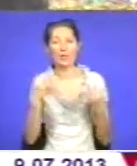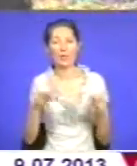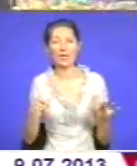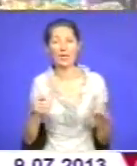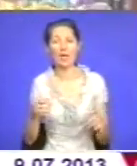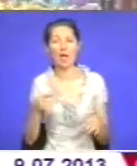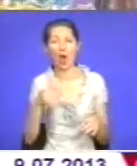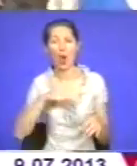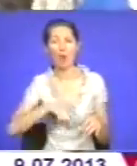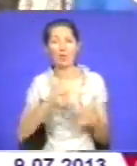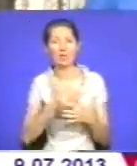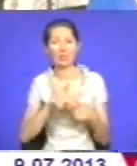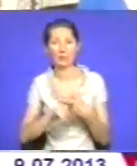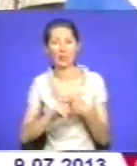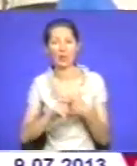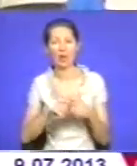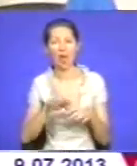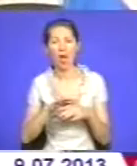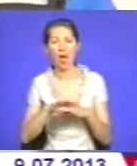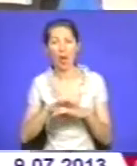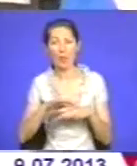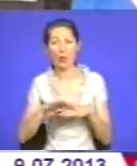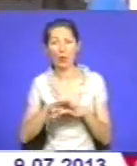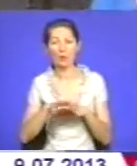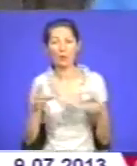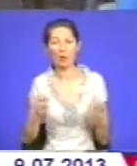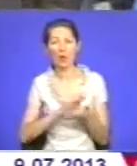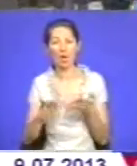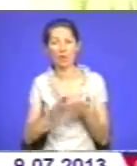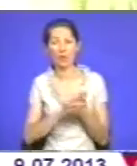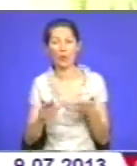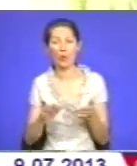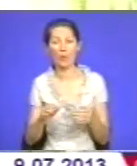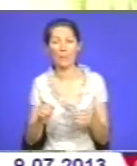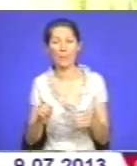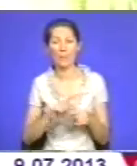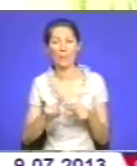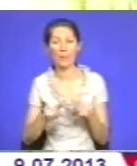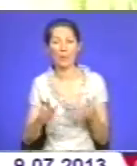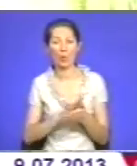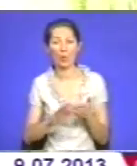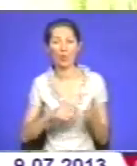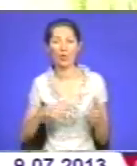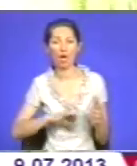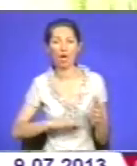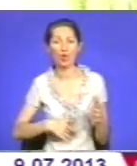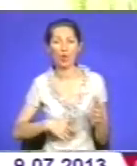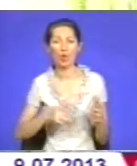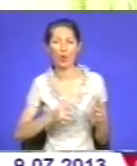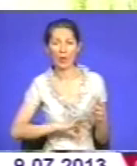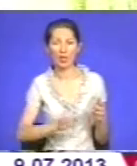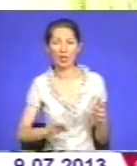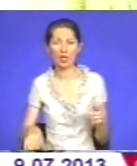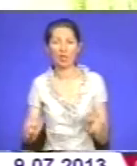мікробів і токсинів, необхідно якомога швидше промити шлунок і кишечник. Такі харчові токсикоінфекції, вони